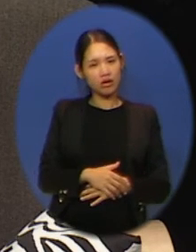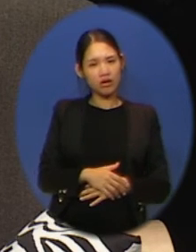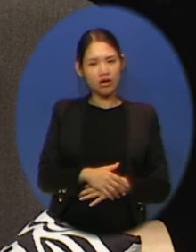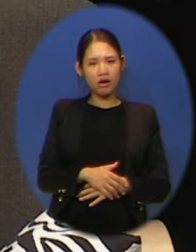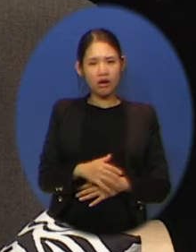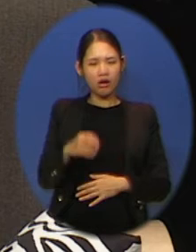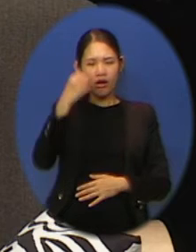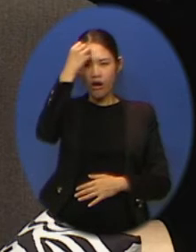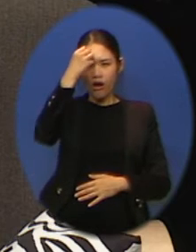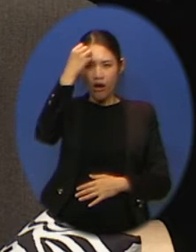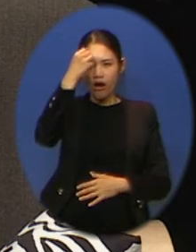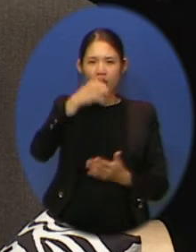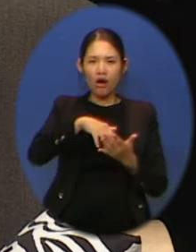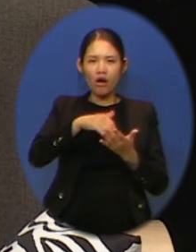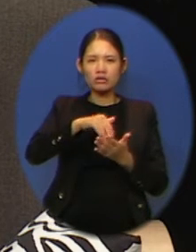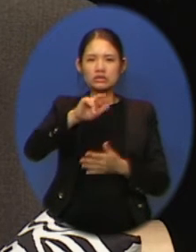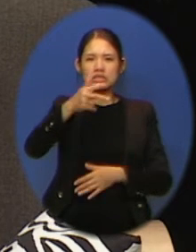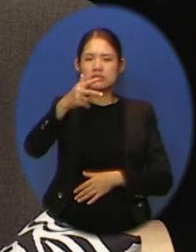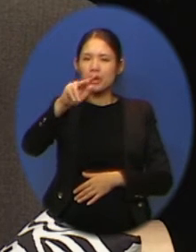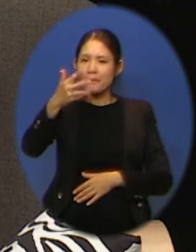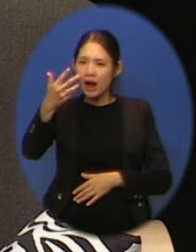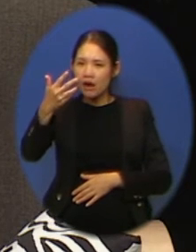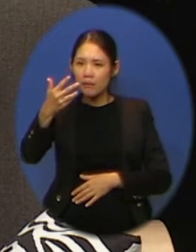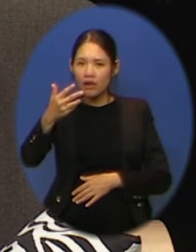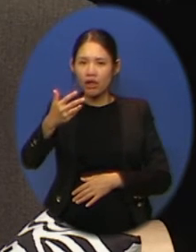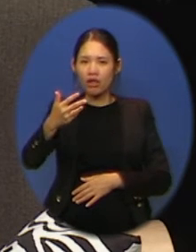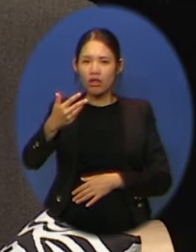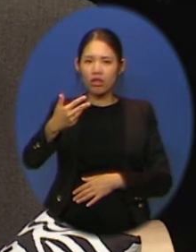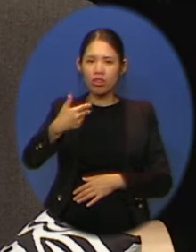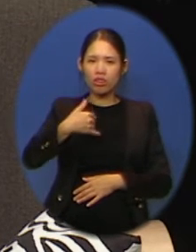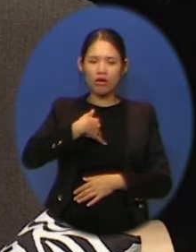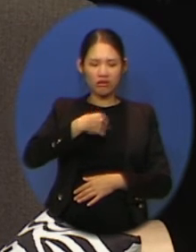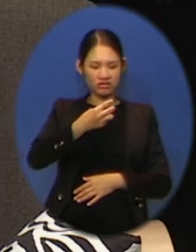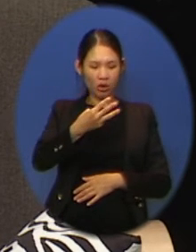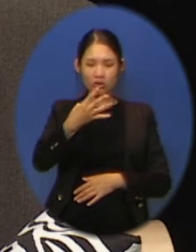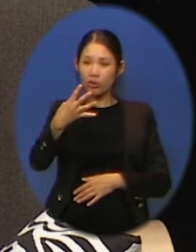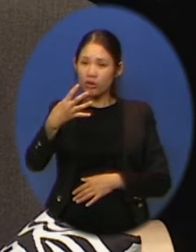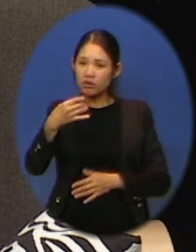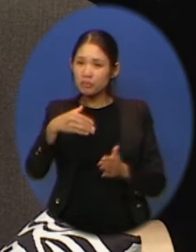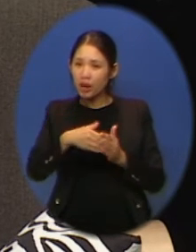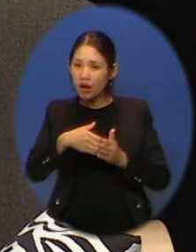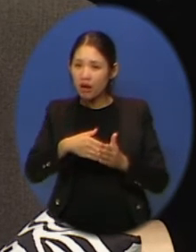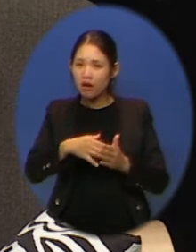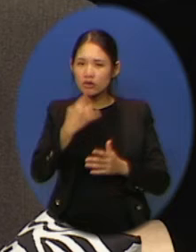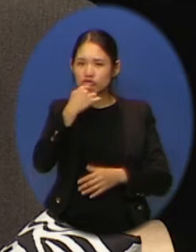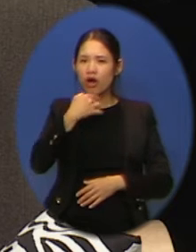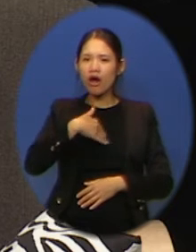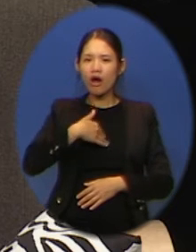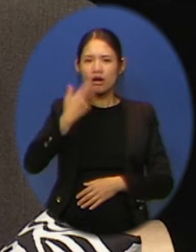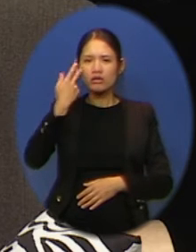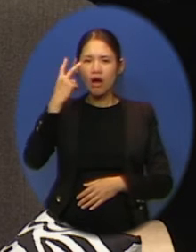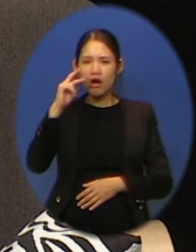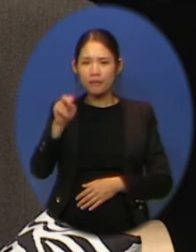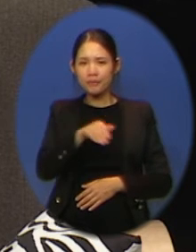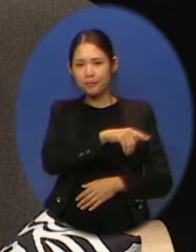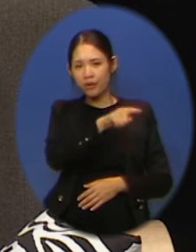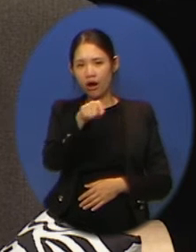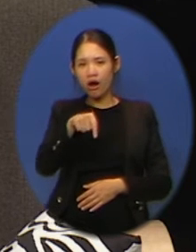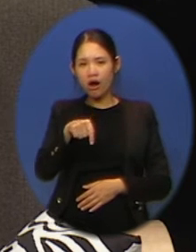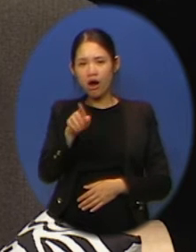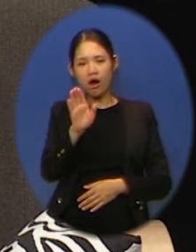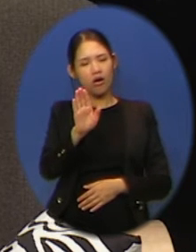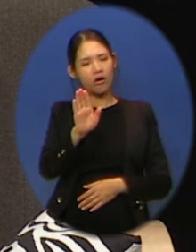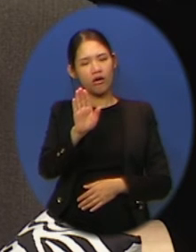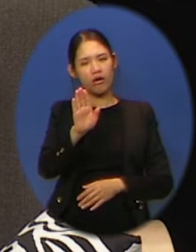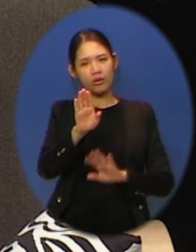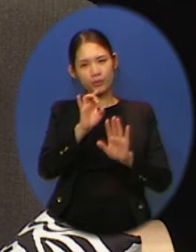무지무지 700개인가 잘 네. 기억이 안 나는데 어마어마해. 난 뭐 천억 개인 줄 알았지. 그걸 갖고 뭘 날 걸어내서 그래서